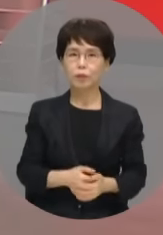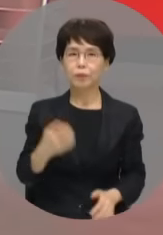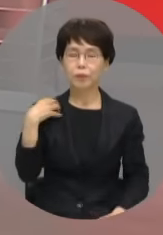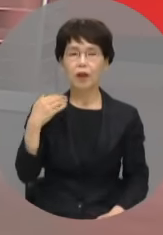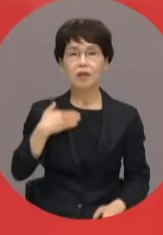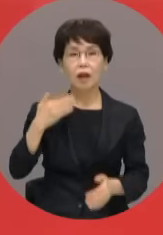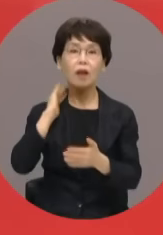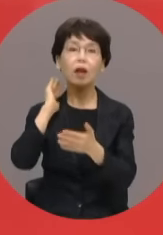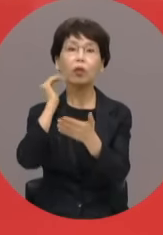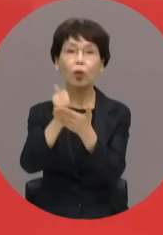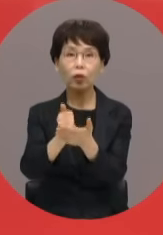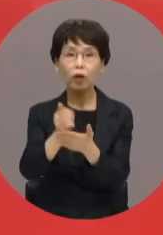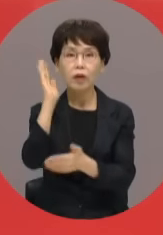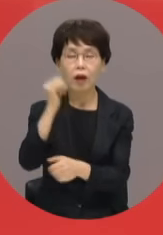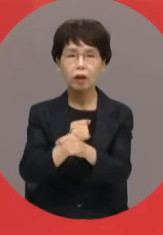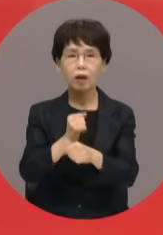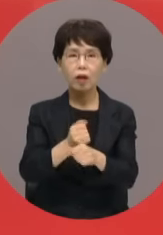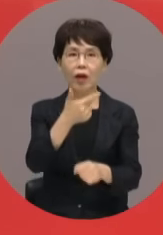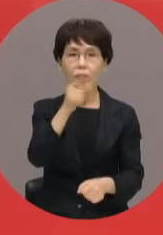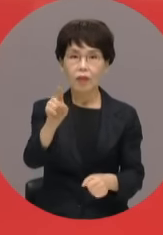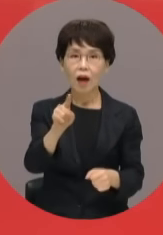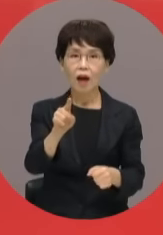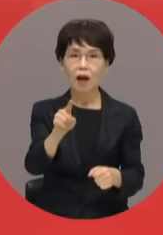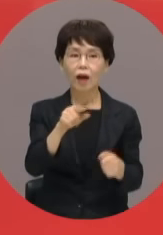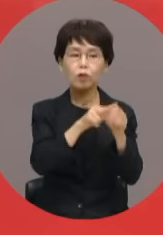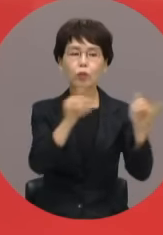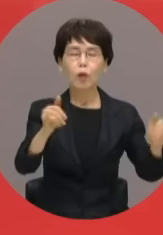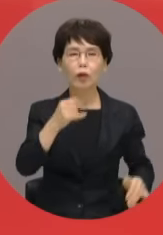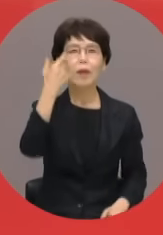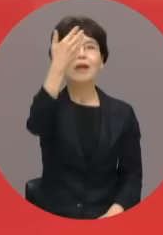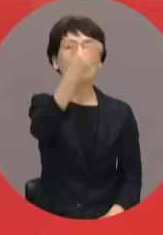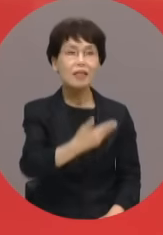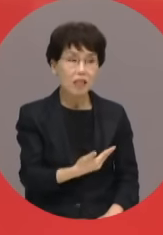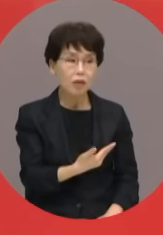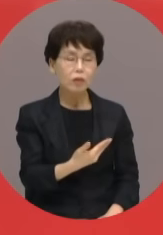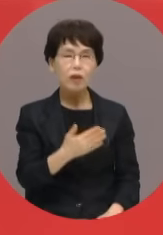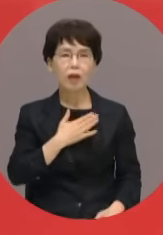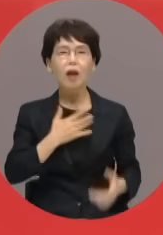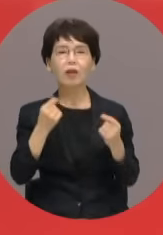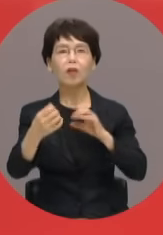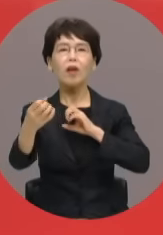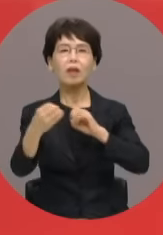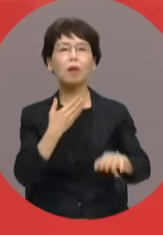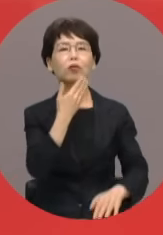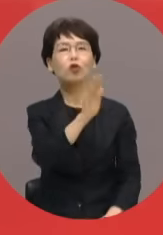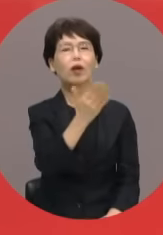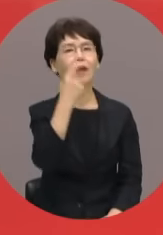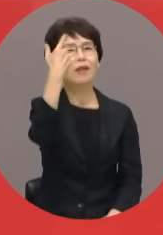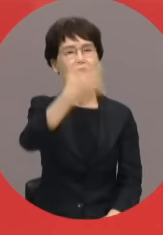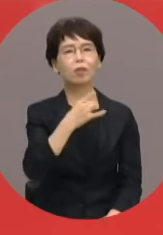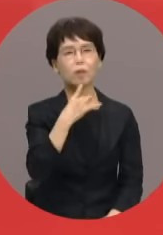말씀드리는 것은 나경원 후보께서 질문하는 질문들의 프레임 자체가 그럴 수밖에 없는 질문들만 하신다는 점을 제가 지적하고 싶습니다.